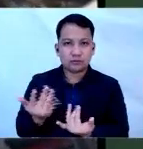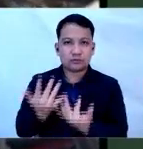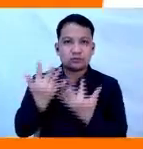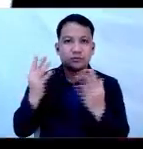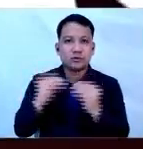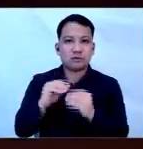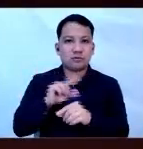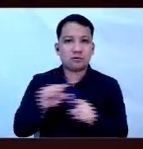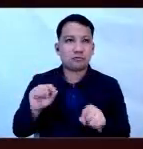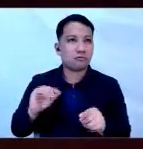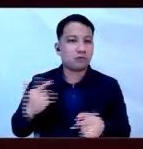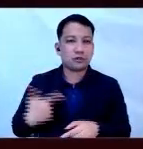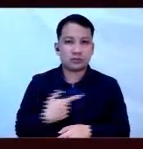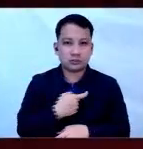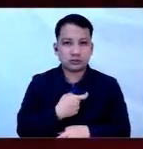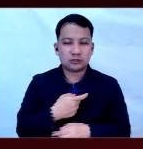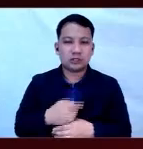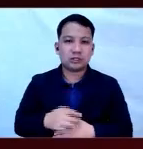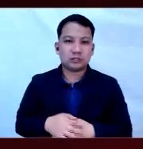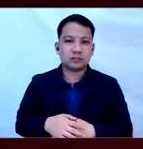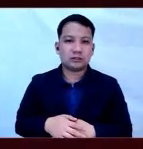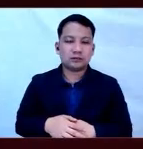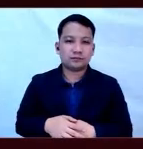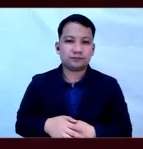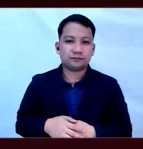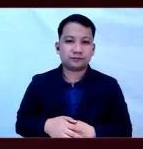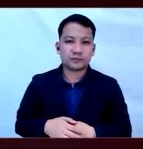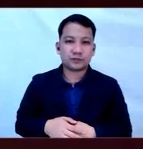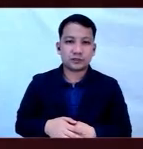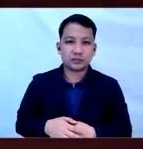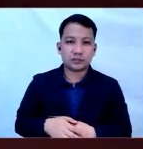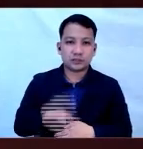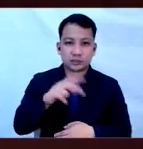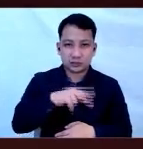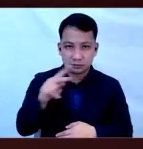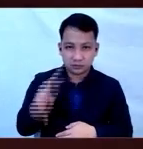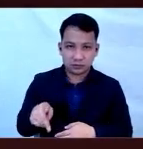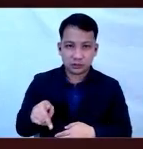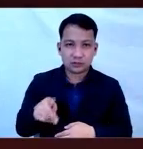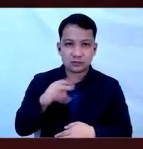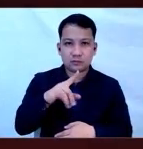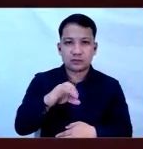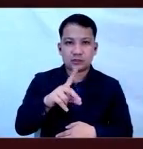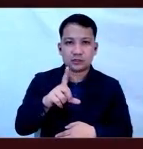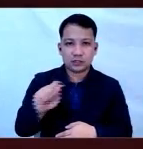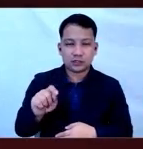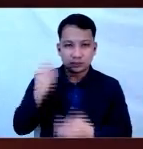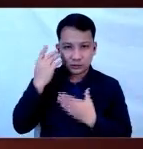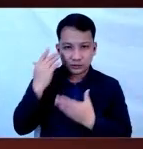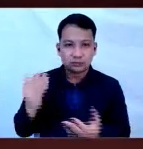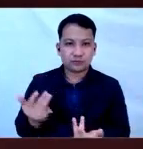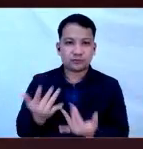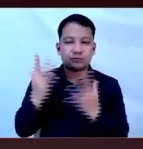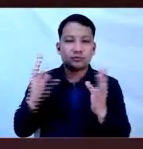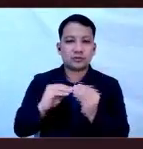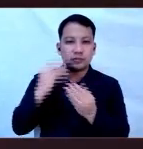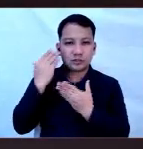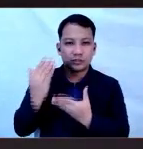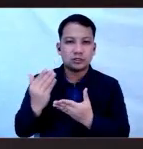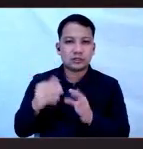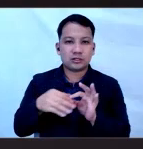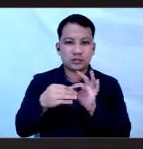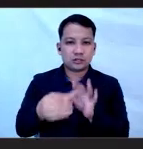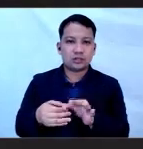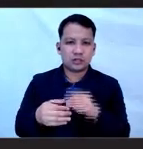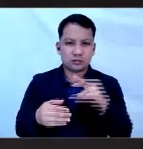nasaktan. Sa Mabalacat, Pampanga, matatanaw ang nangangalit na apoy na tumupok sa paggawaan ng manikin sa